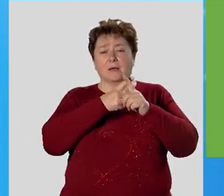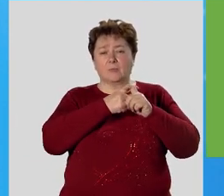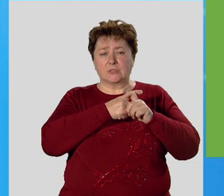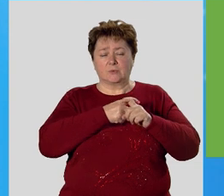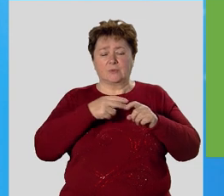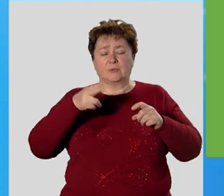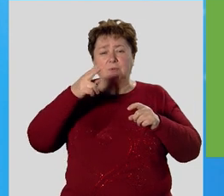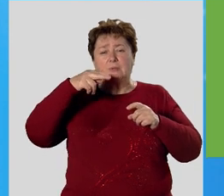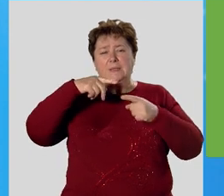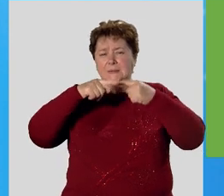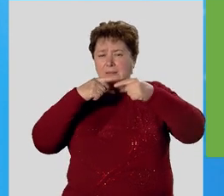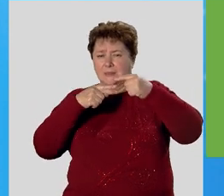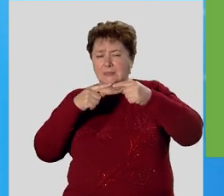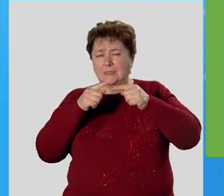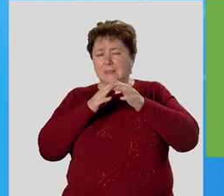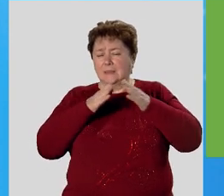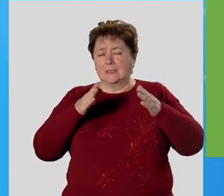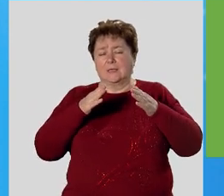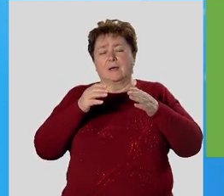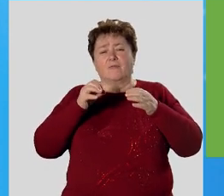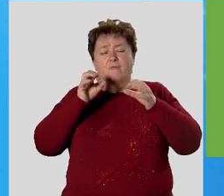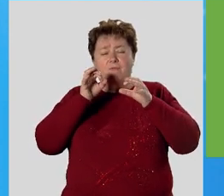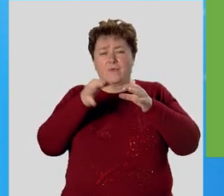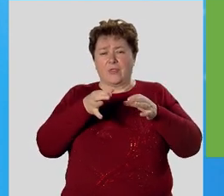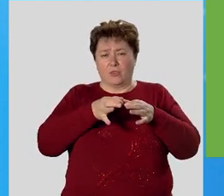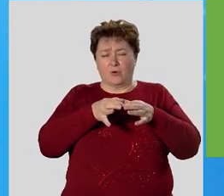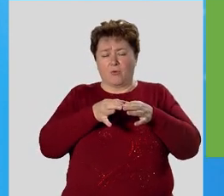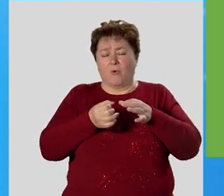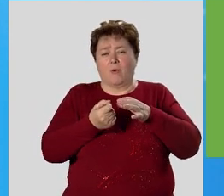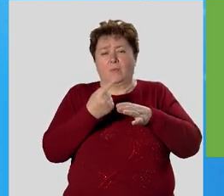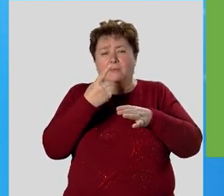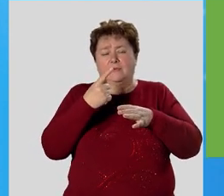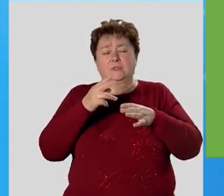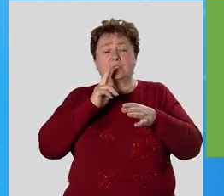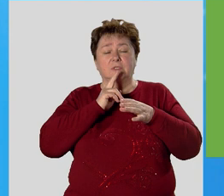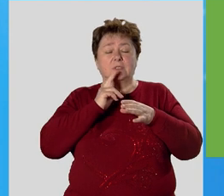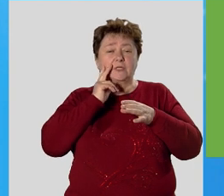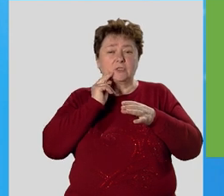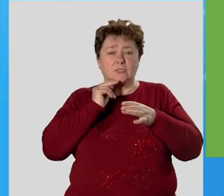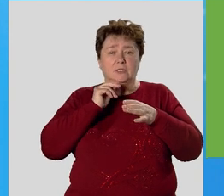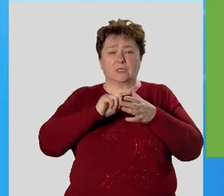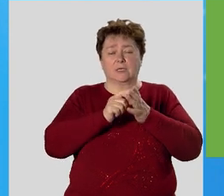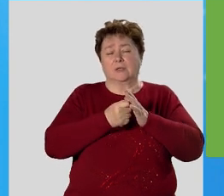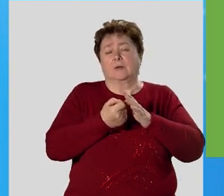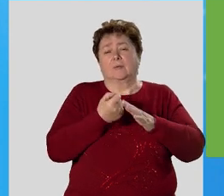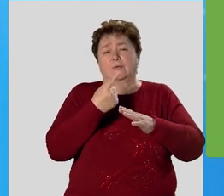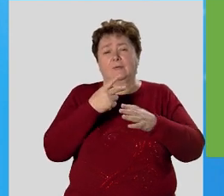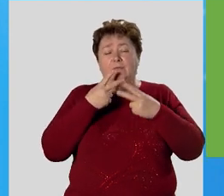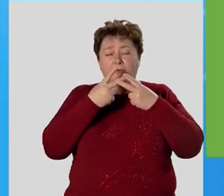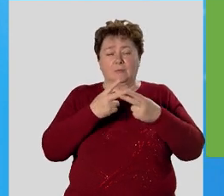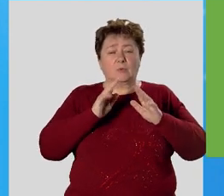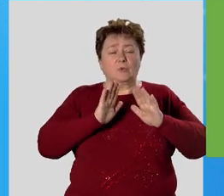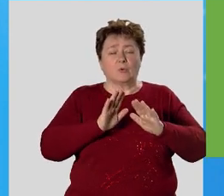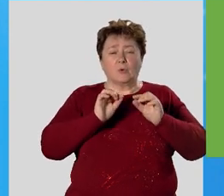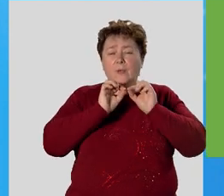хромосомы деспирализуются, и в ядрах образовавшихся дочерних клеток снова становятся видимыми